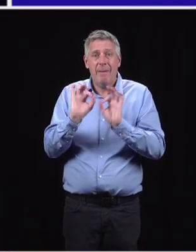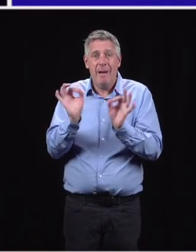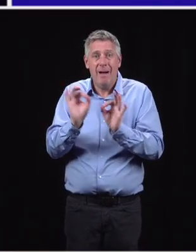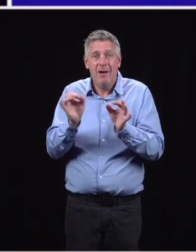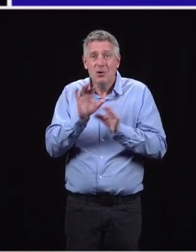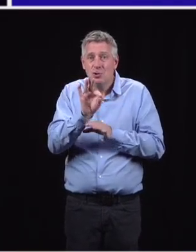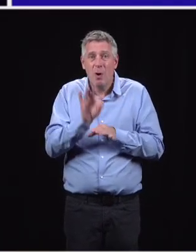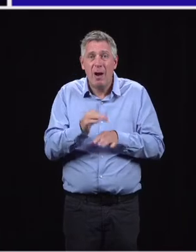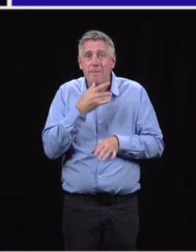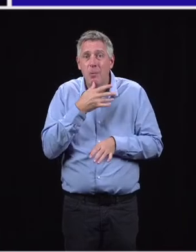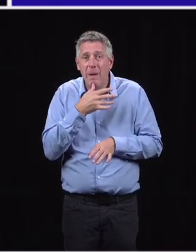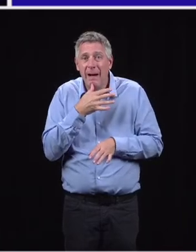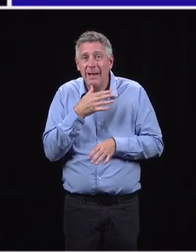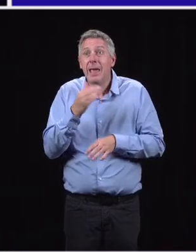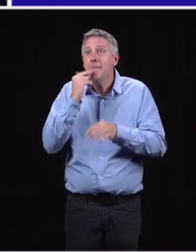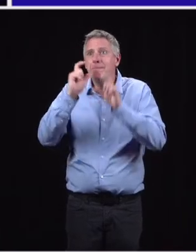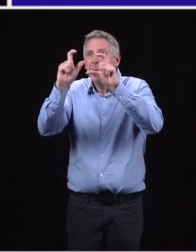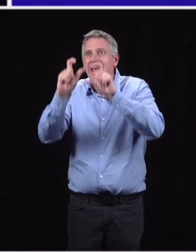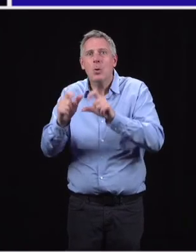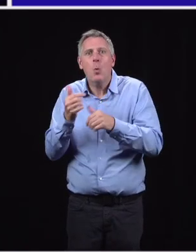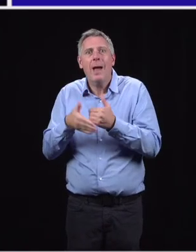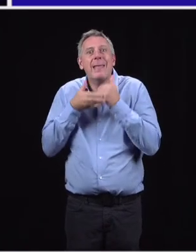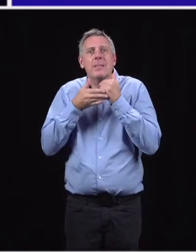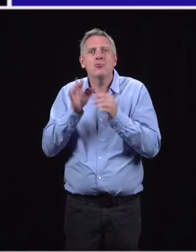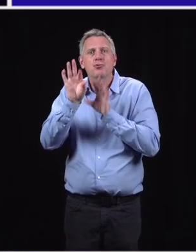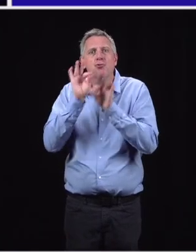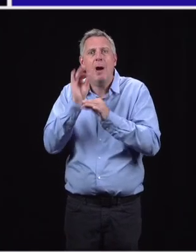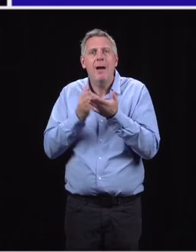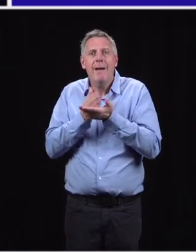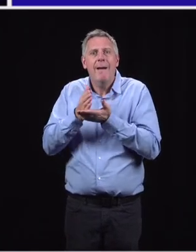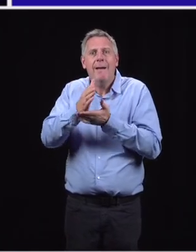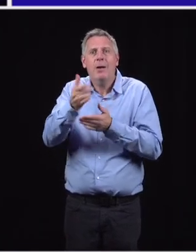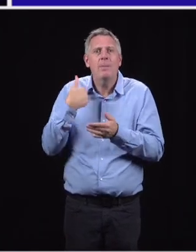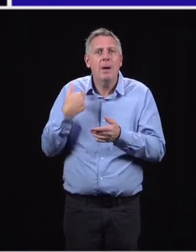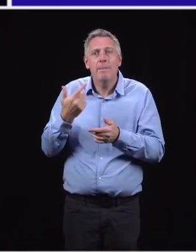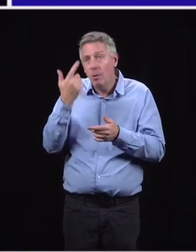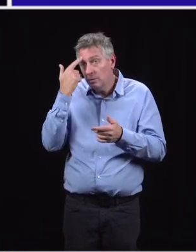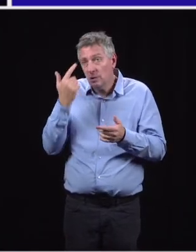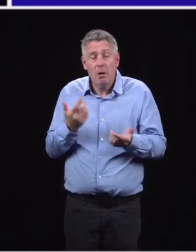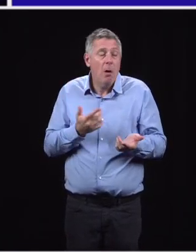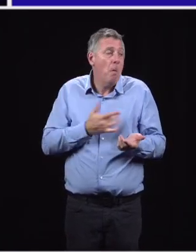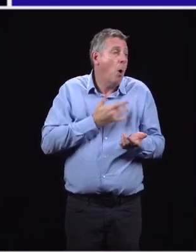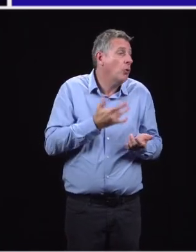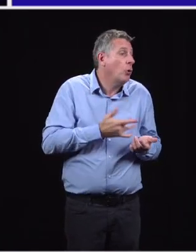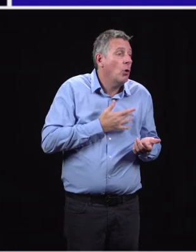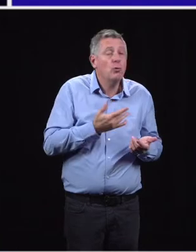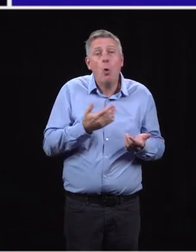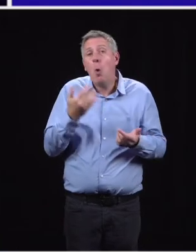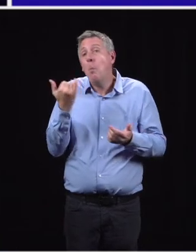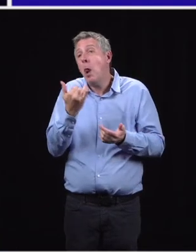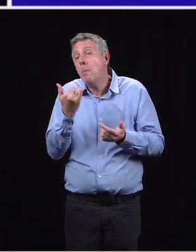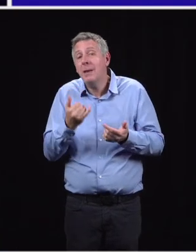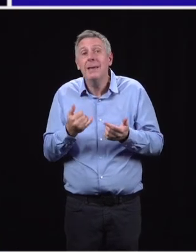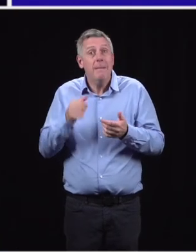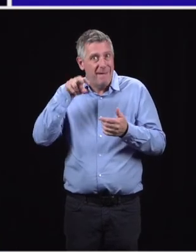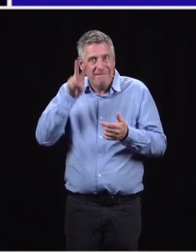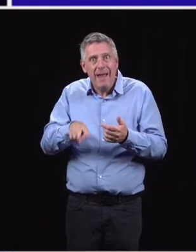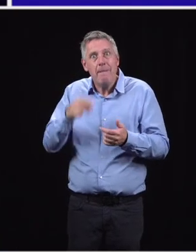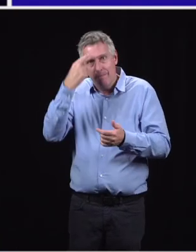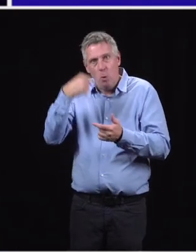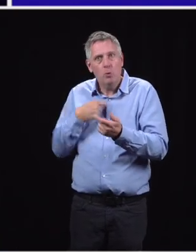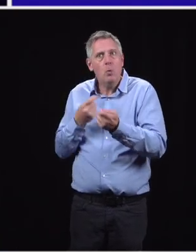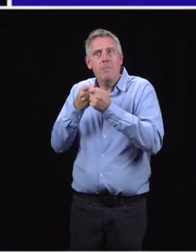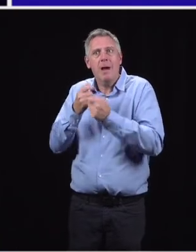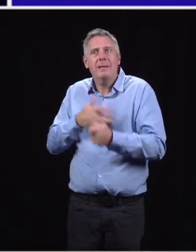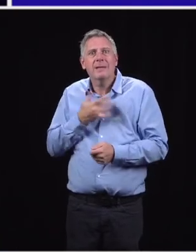et c'est des petites choses comme ça des tout petits détails qu'on ne pense pas être d'intérêt d'être intéressant et en réalité c'est